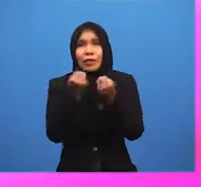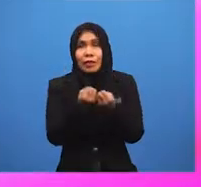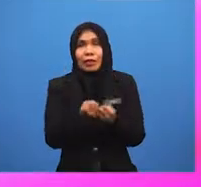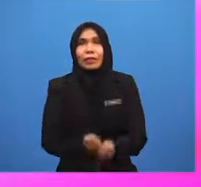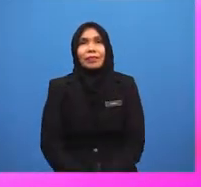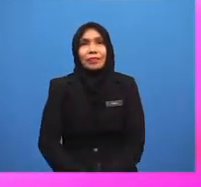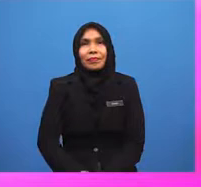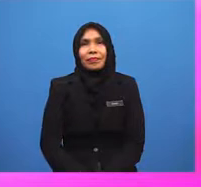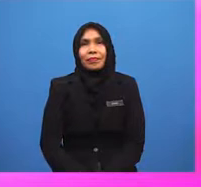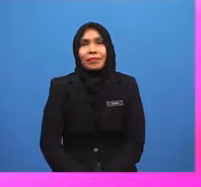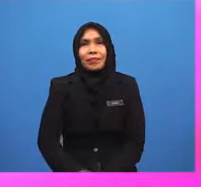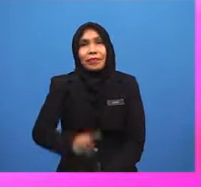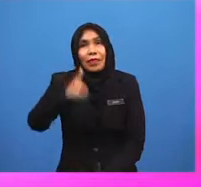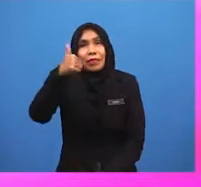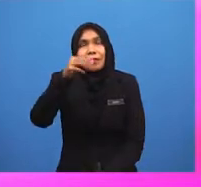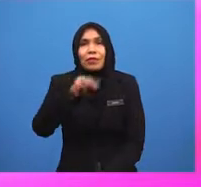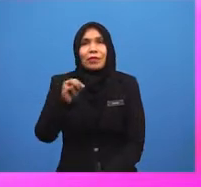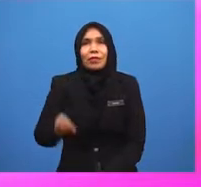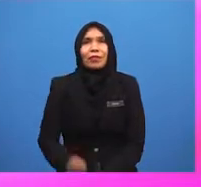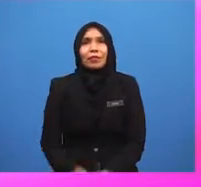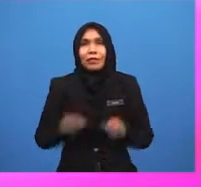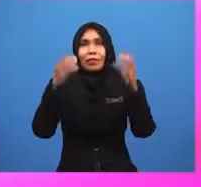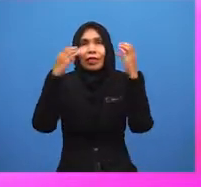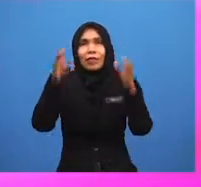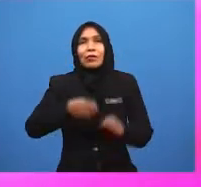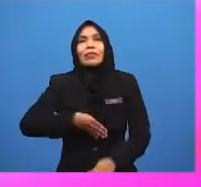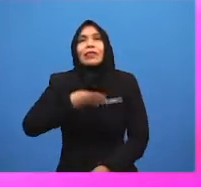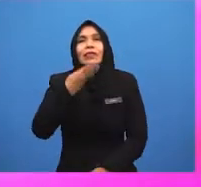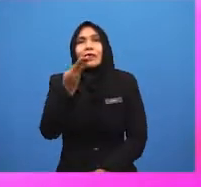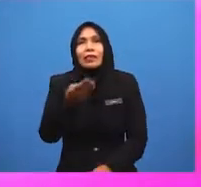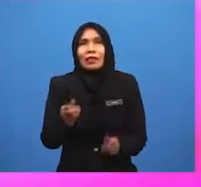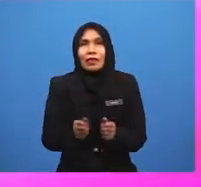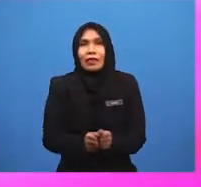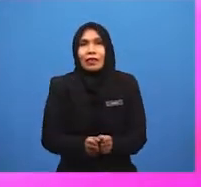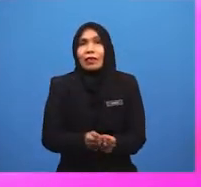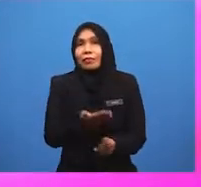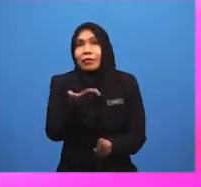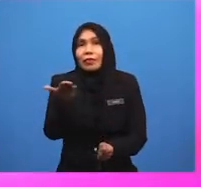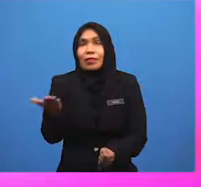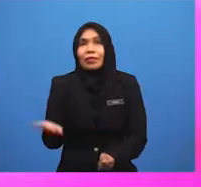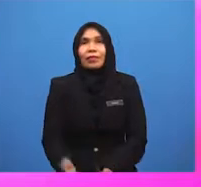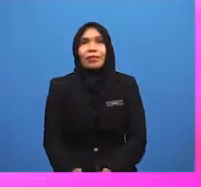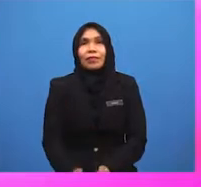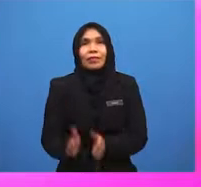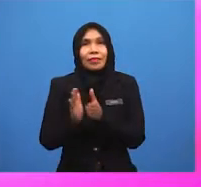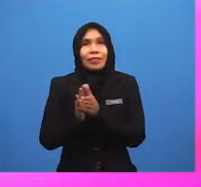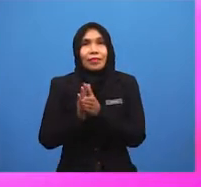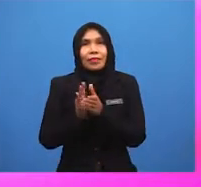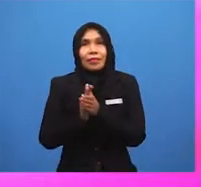Hebat, murid-murid saya. Cikgu bangga dengan kamu semua. Bagi tepukan untuk diri sendiri.